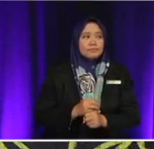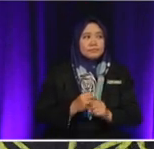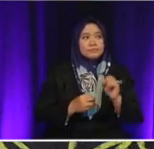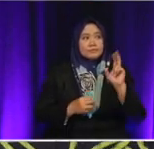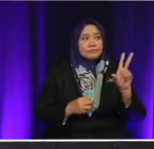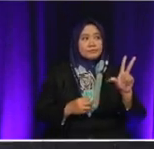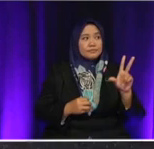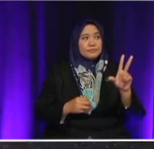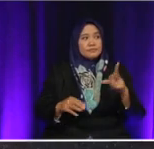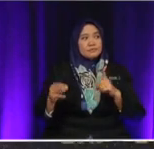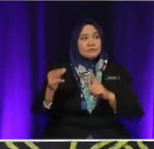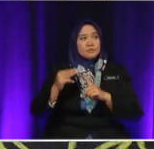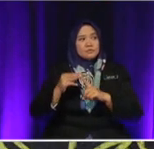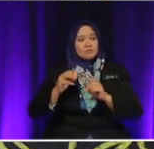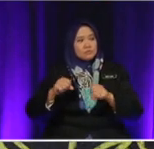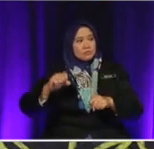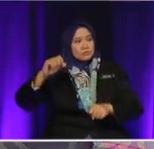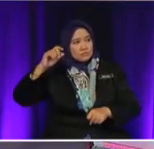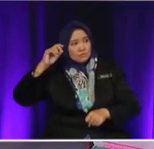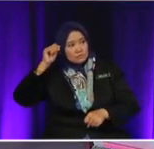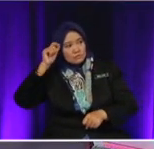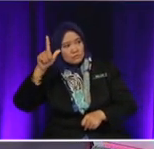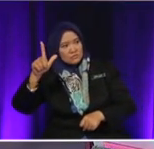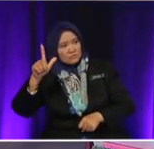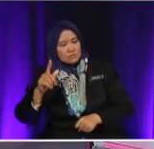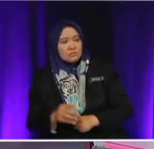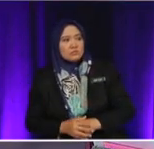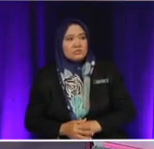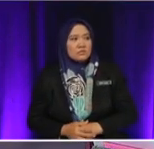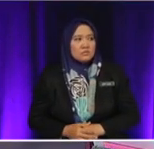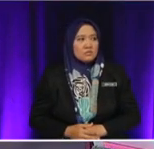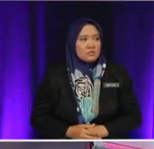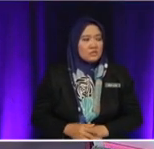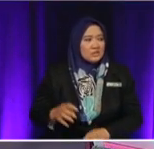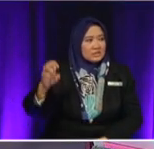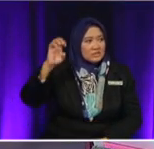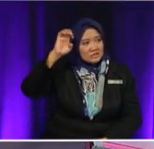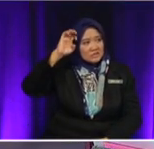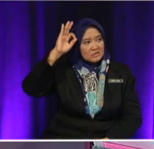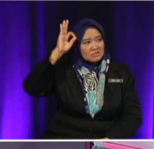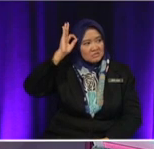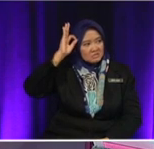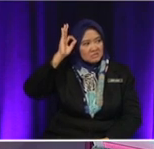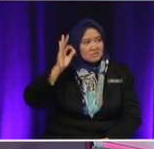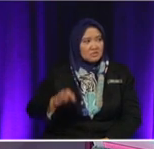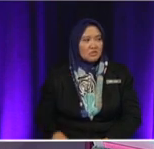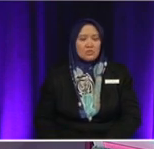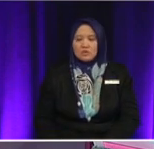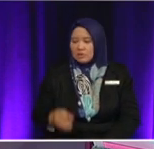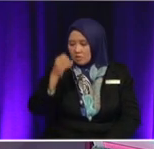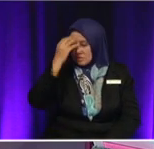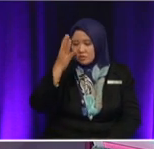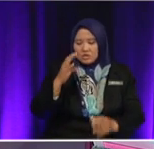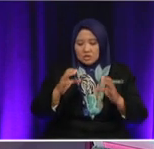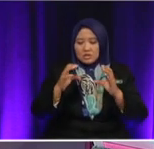pun kita akan nampaklah bagaimana Encik Fauzi berinteraksi ataupun bagaimana cara gaya kepimpinan yang ditunjukkan pada teks